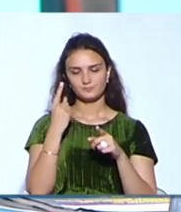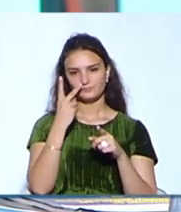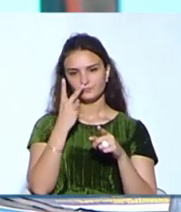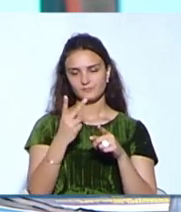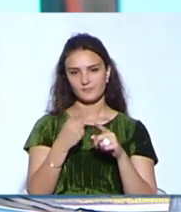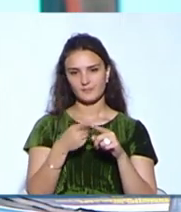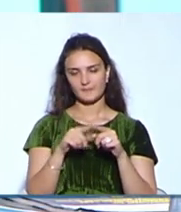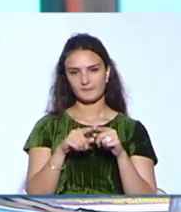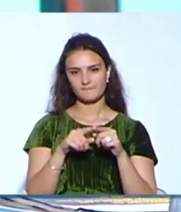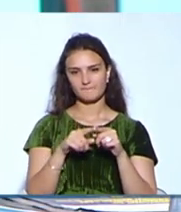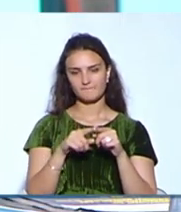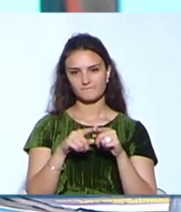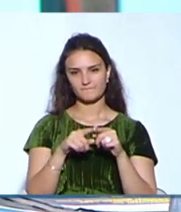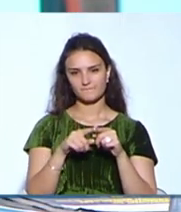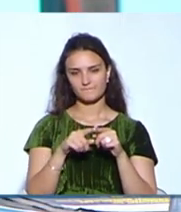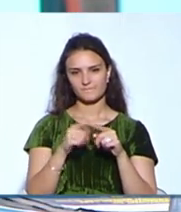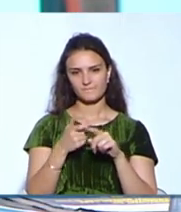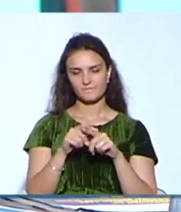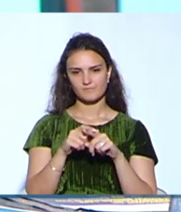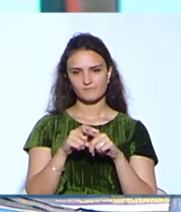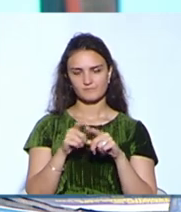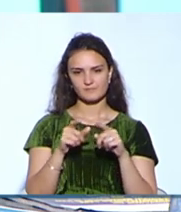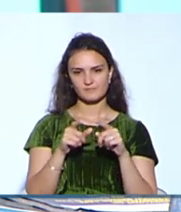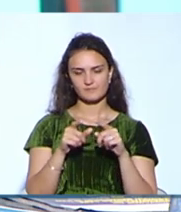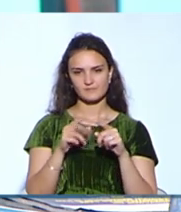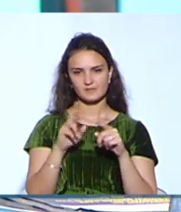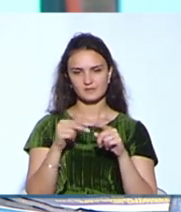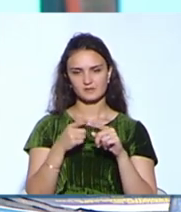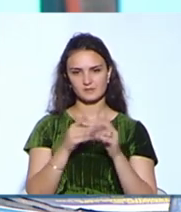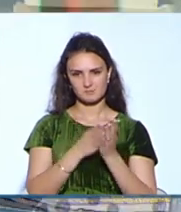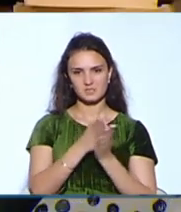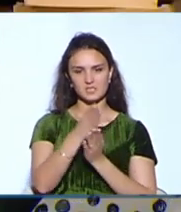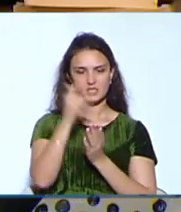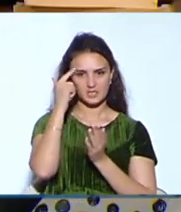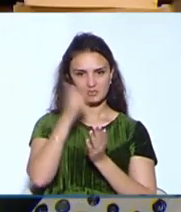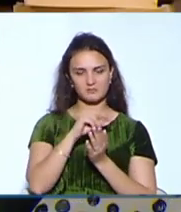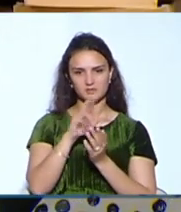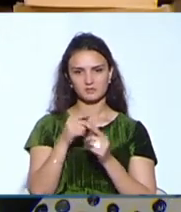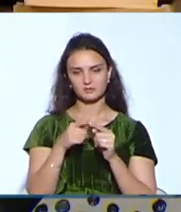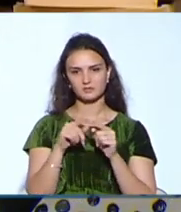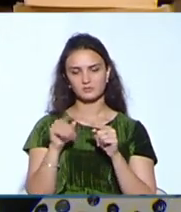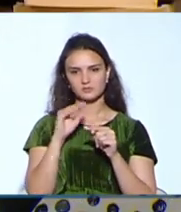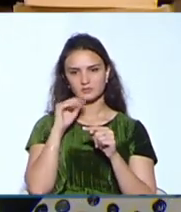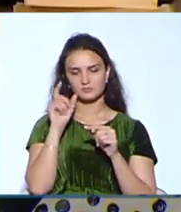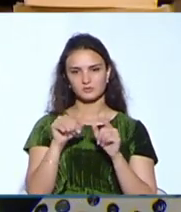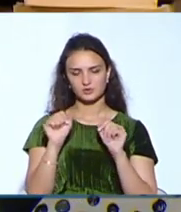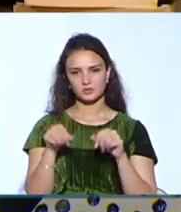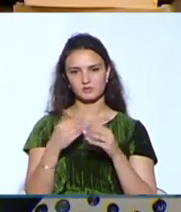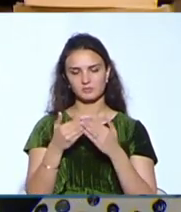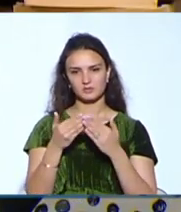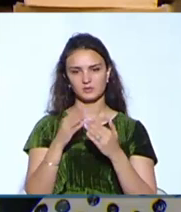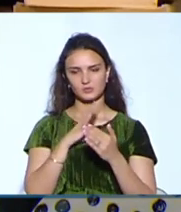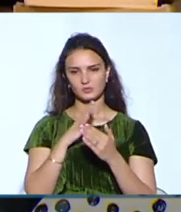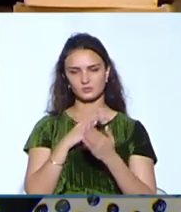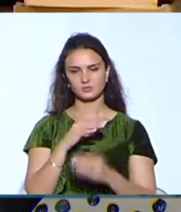შეხედვით უგზოუკოდ, ანუ უმისამართოდ და მე მიზან მიმართულად, რაც გულისხმობთ. როცა ადამიანი შეიძლება